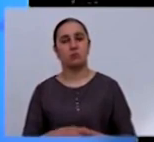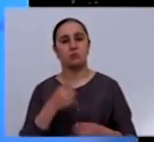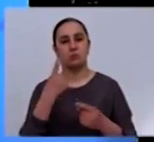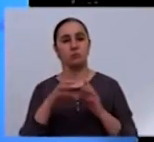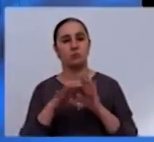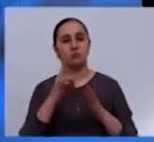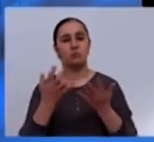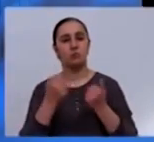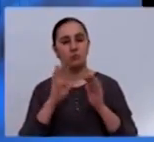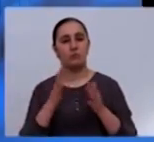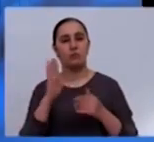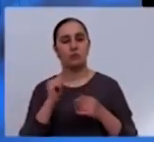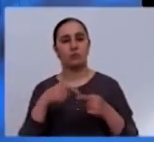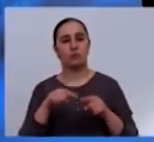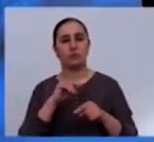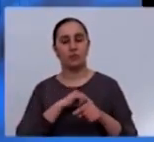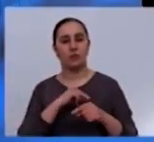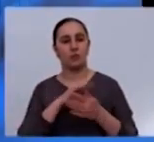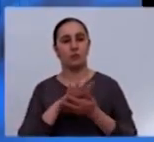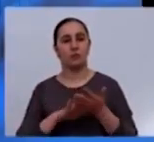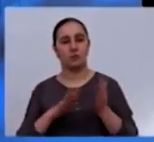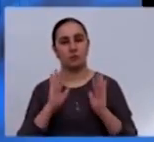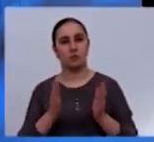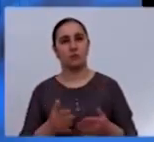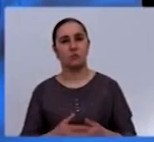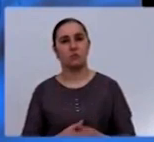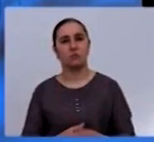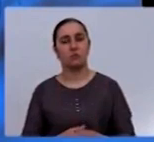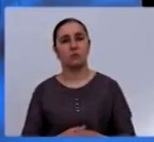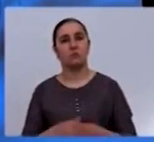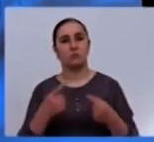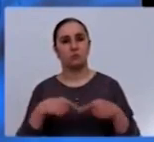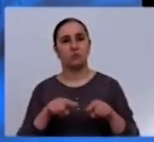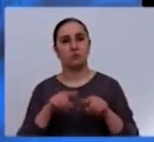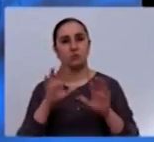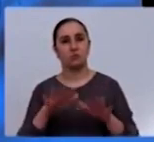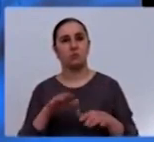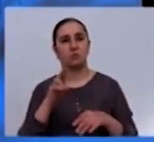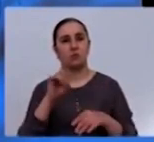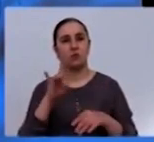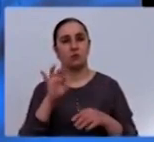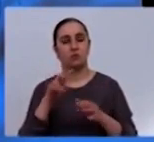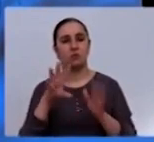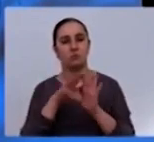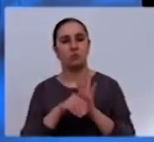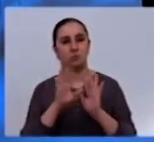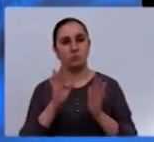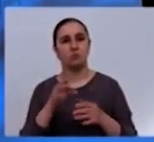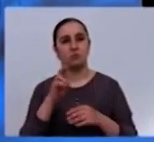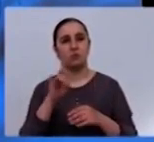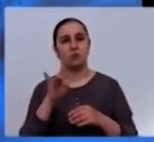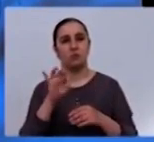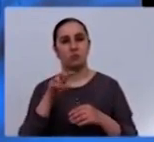bittasini tanlab olamiz va ishni davom ettiramiz. Demak, bu yerda parol kiritishingiz kerak bo'ladi.